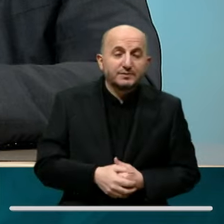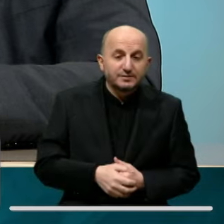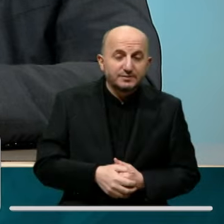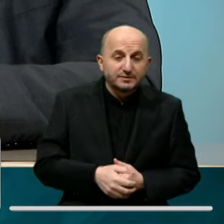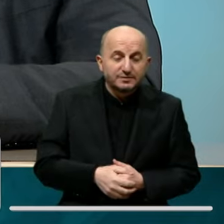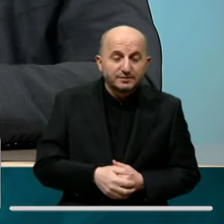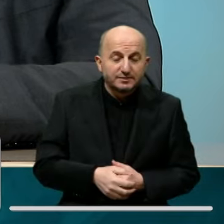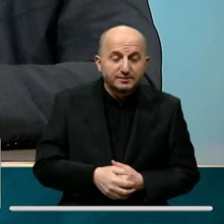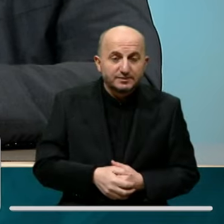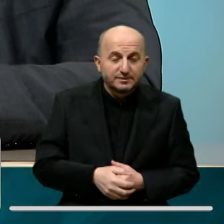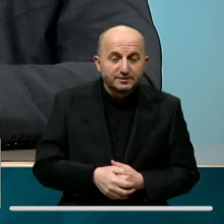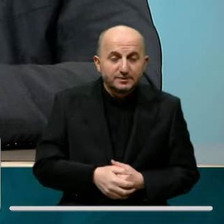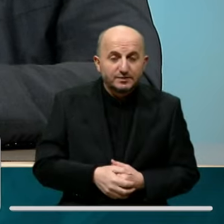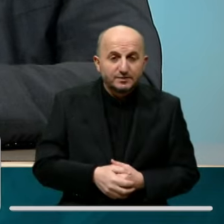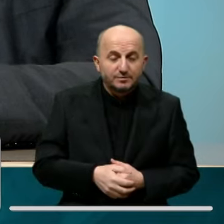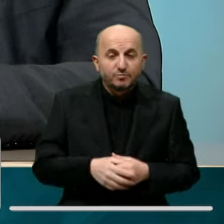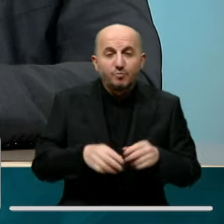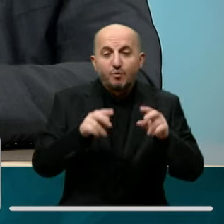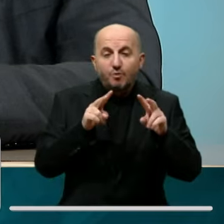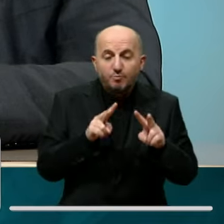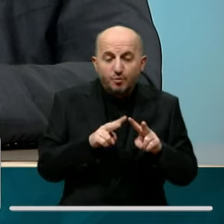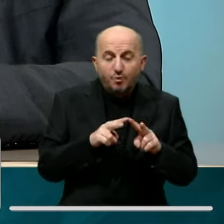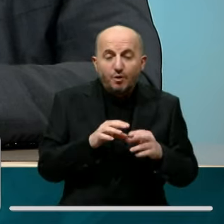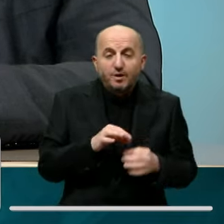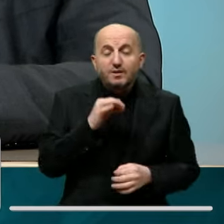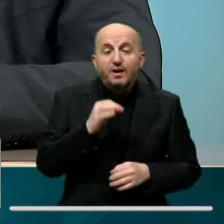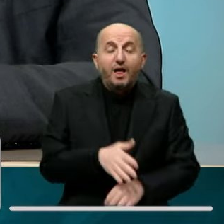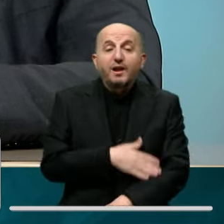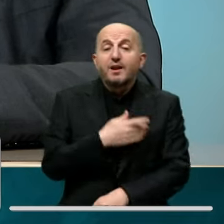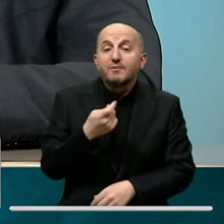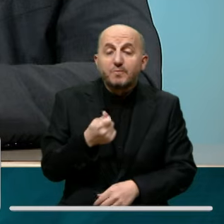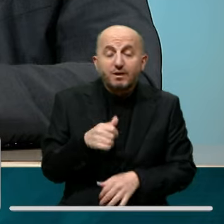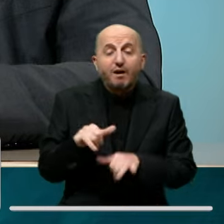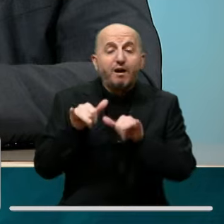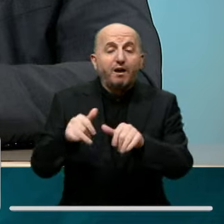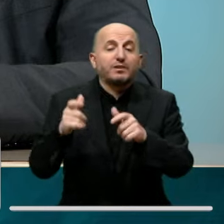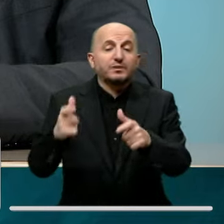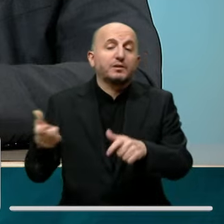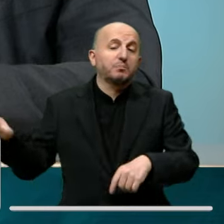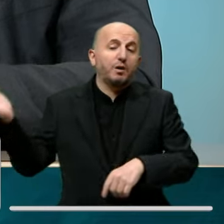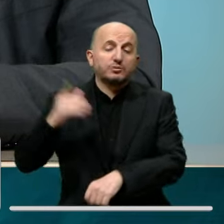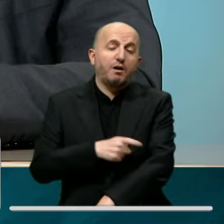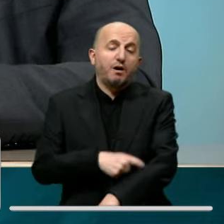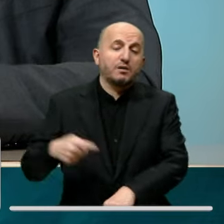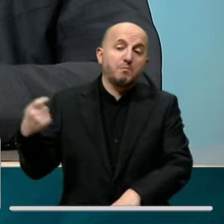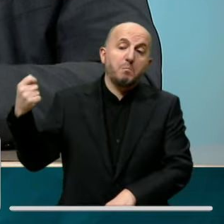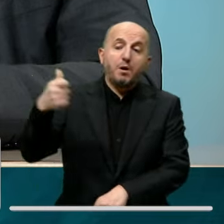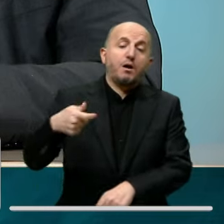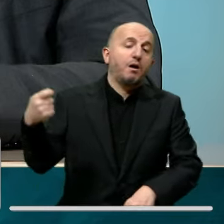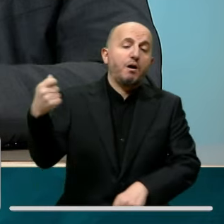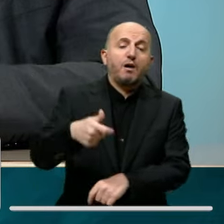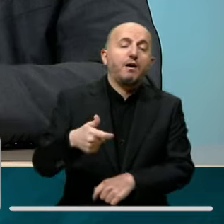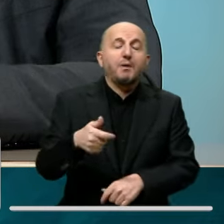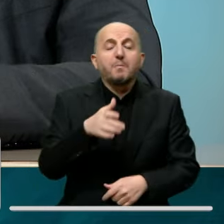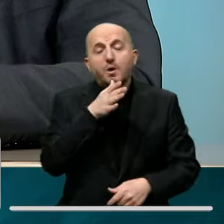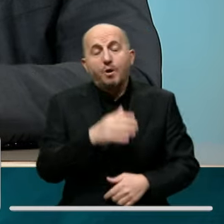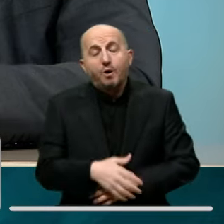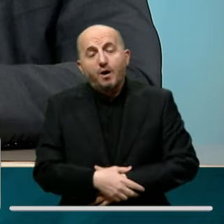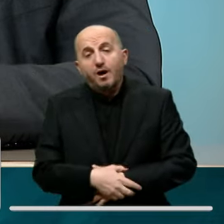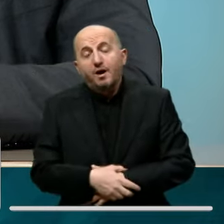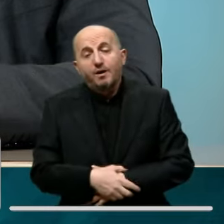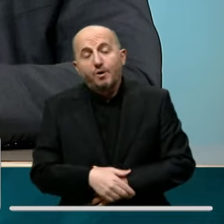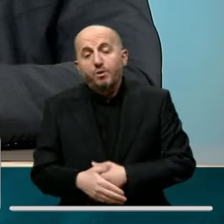hocam. Murat Bey'inki helal para. Evet. Benimki helal diyor ama aynı yere bir başkası haramdan da kazandığını biliyorum diyor.